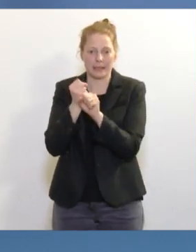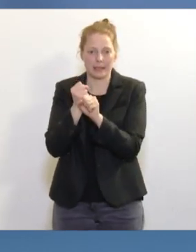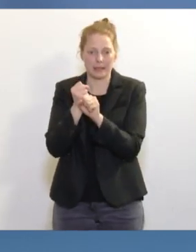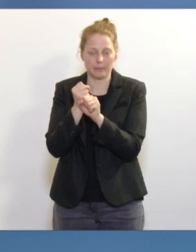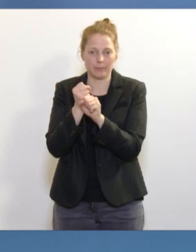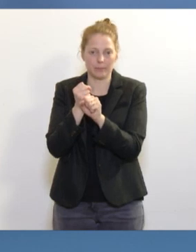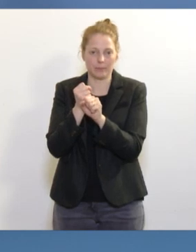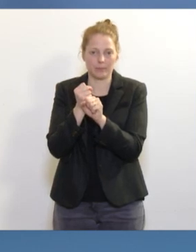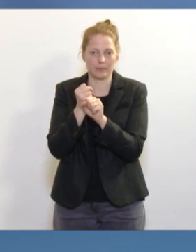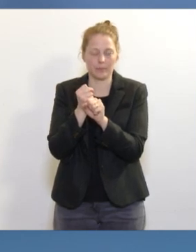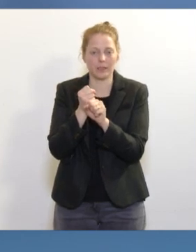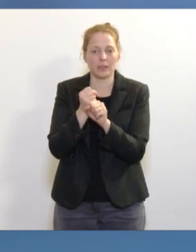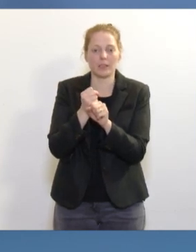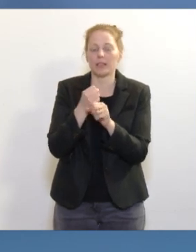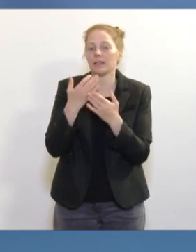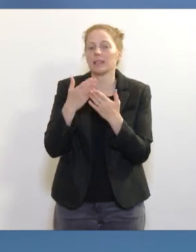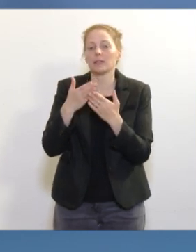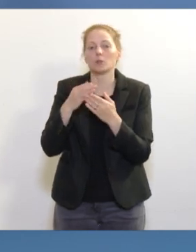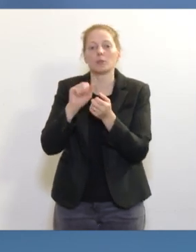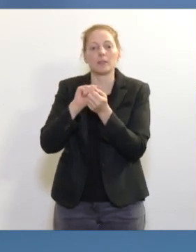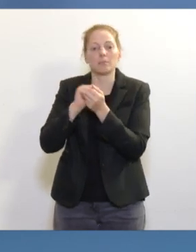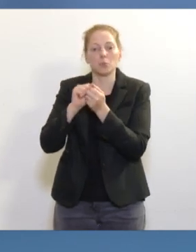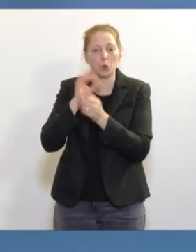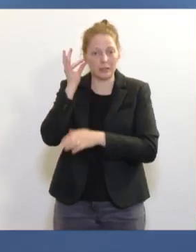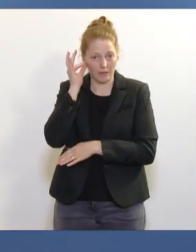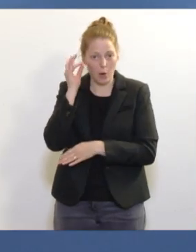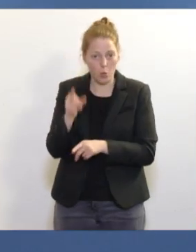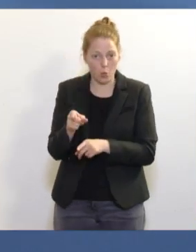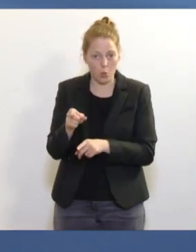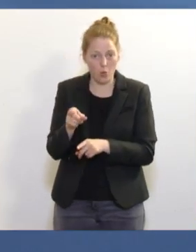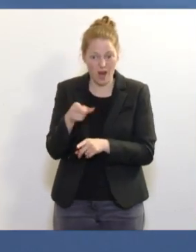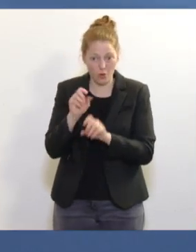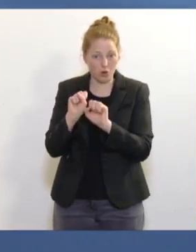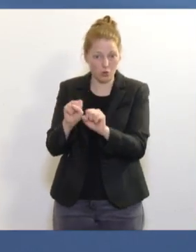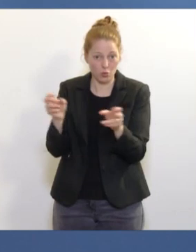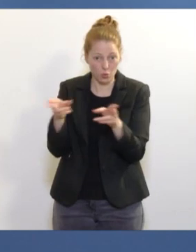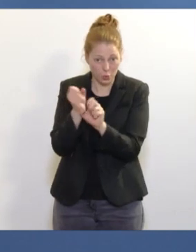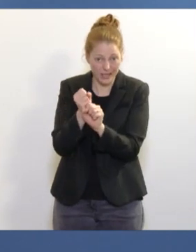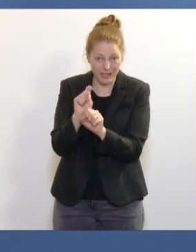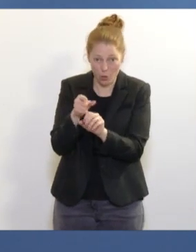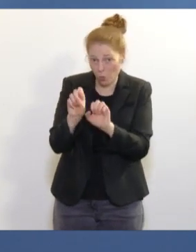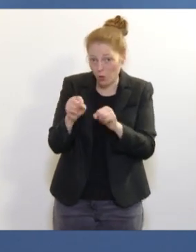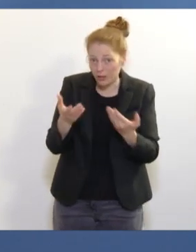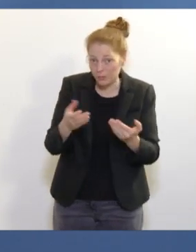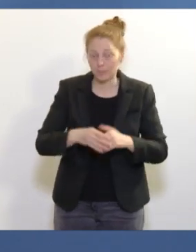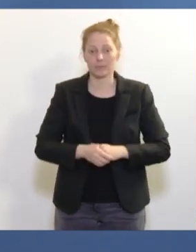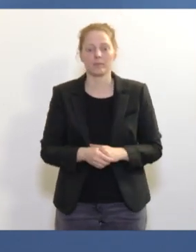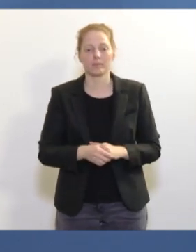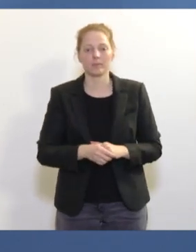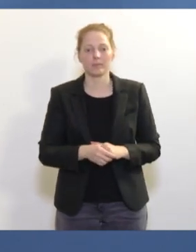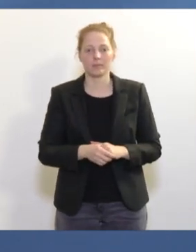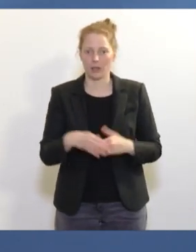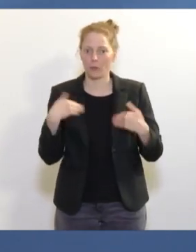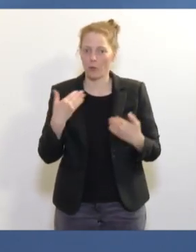protéger un des groupes les plus vulnérables? Sie froh für die dort eine Frohwelt machen, die Gelegenheit, Gott zwei Sachen